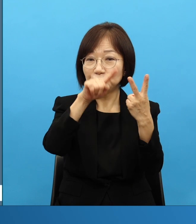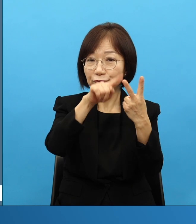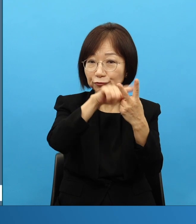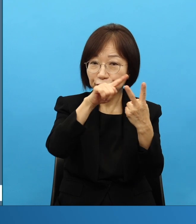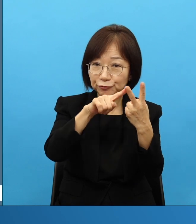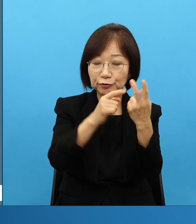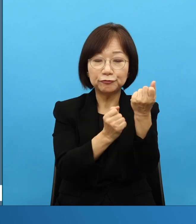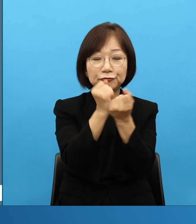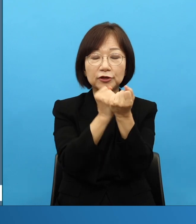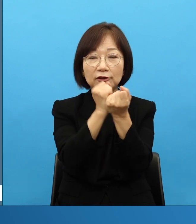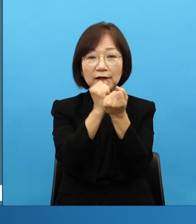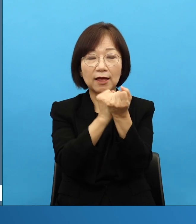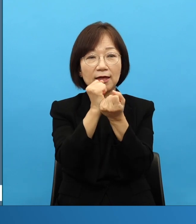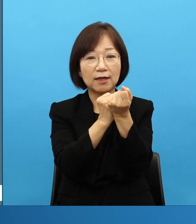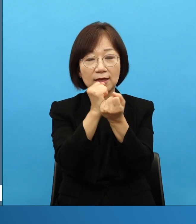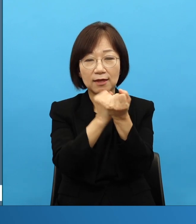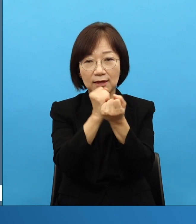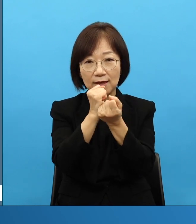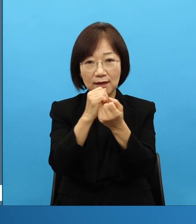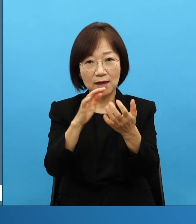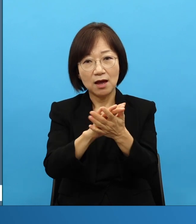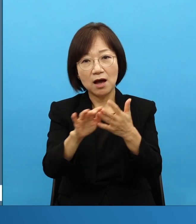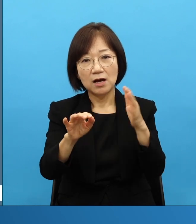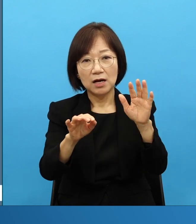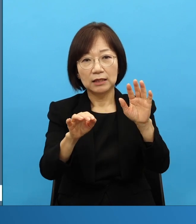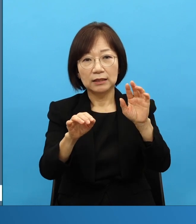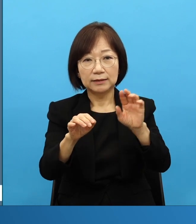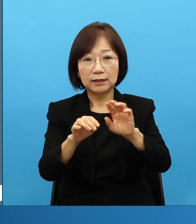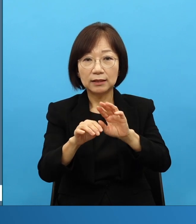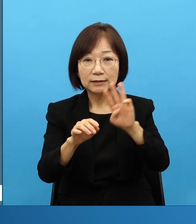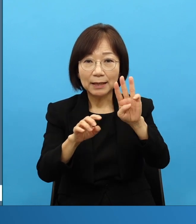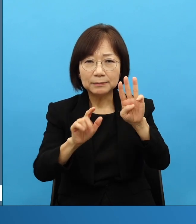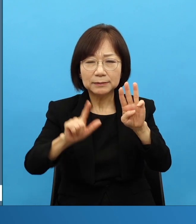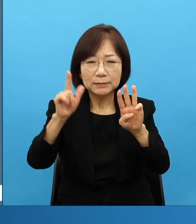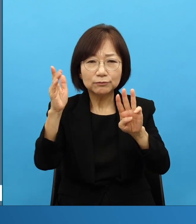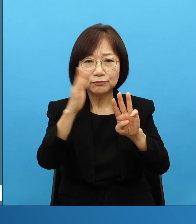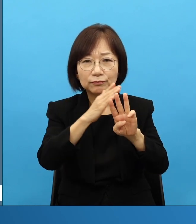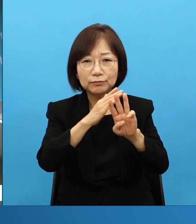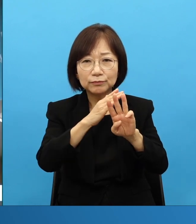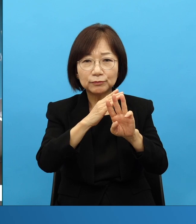전문인 수련회 모두 30일부터 위아.kr에서 등록받습니다.